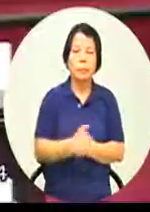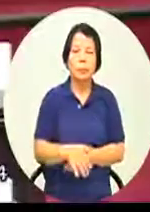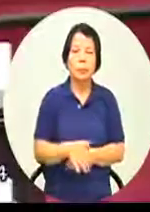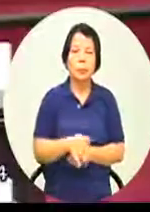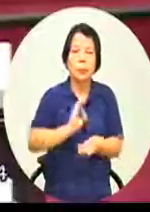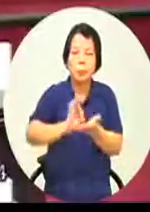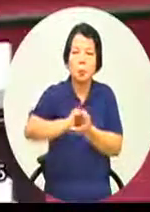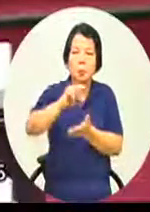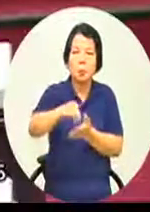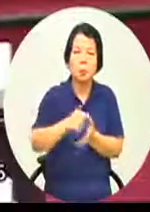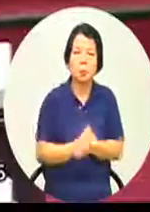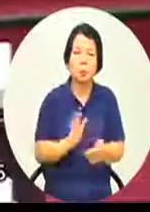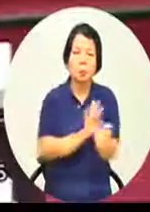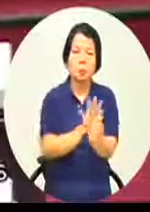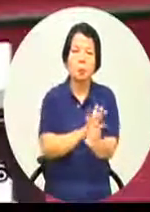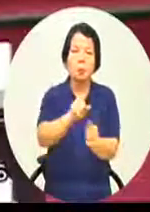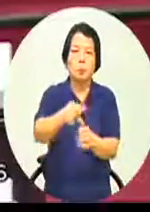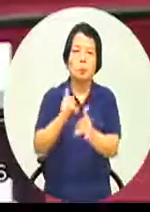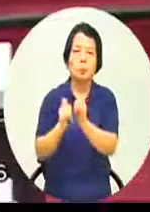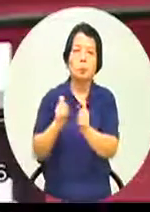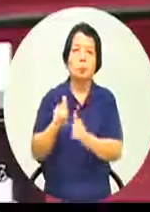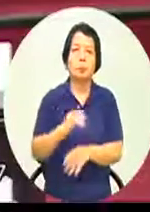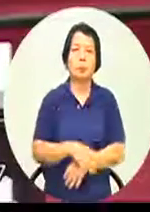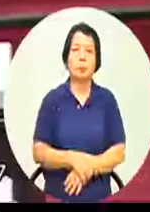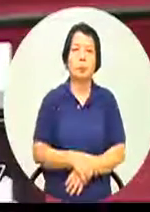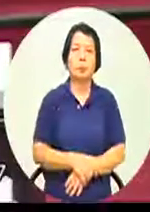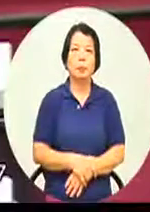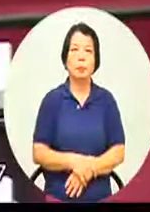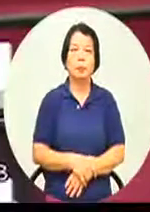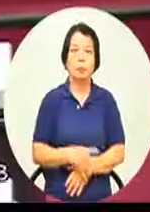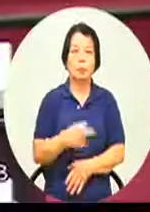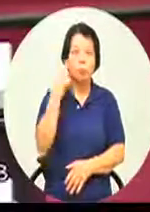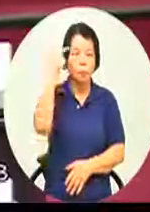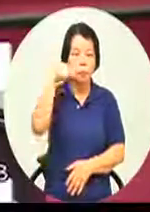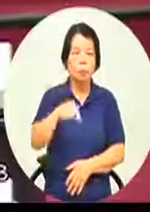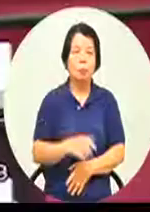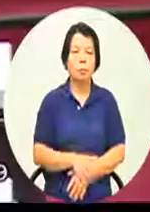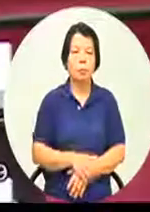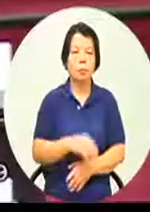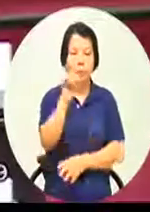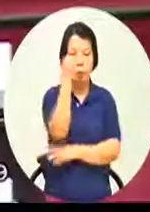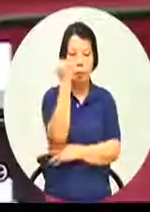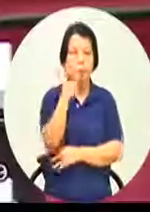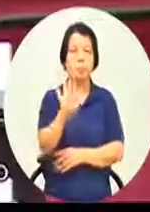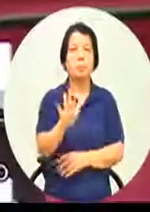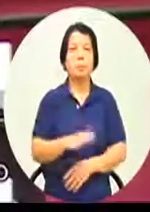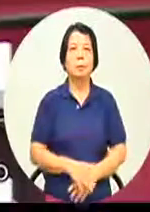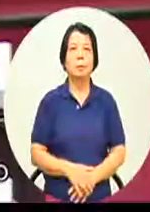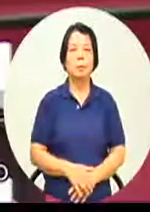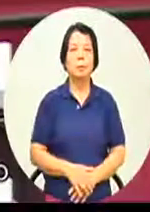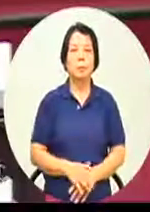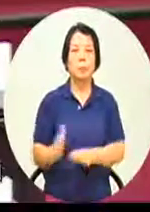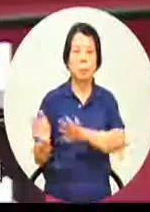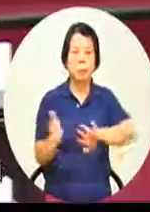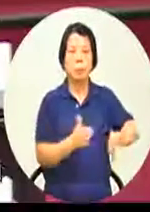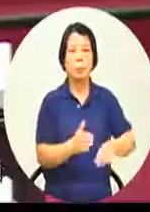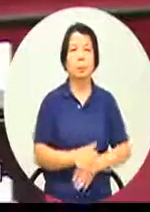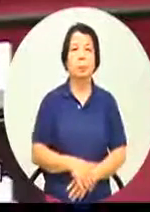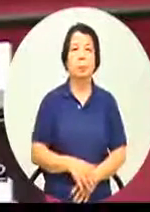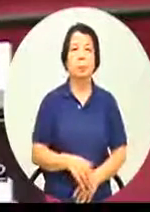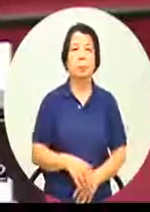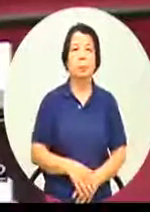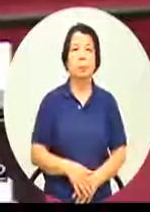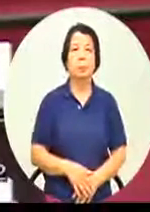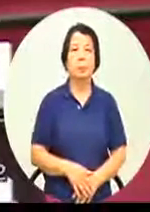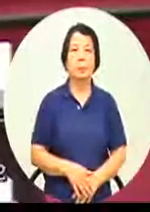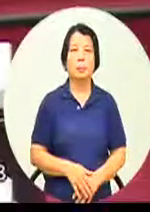能够来服务大众的这样子的一犬只，我觉得这个是更有意义的。然后那接着我想要，因为这个可能因为刚